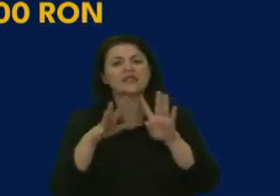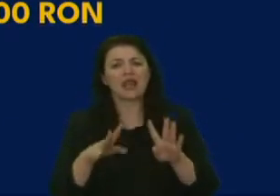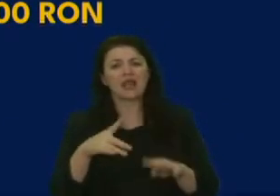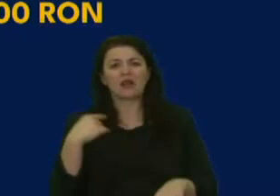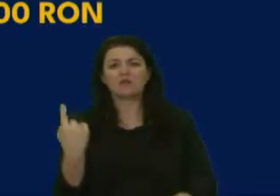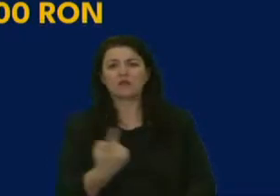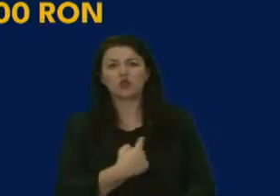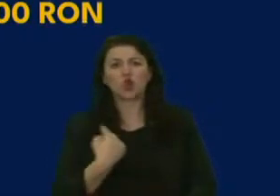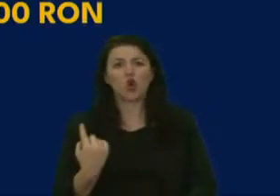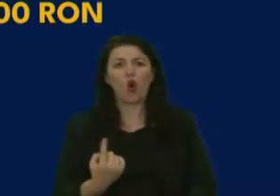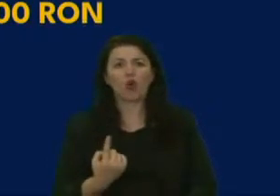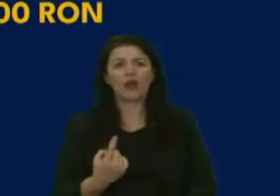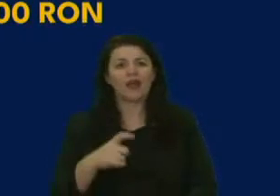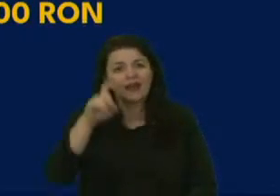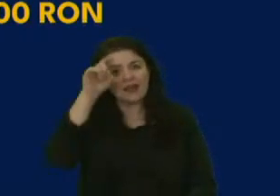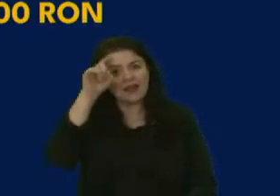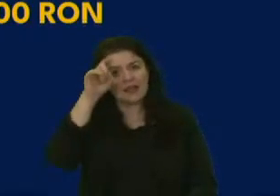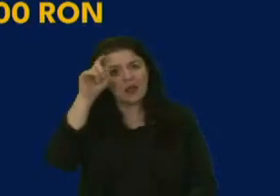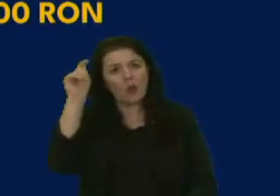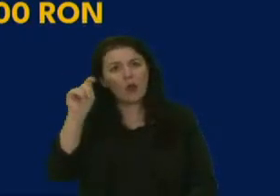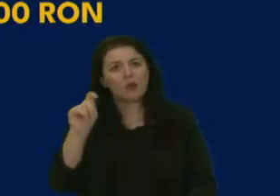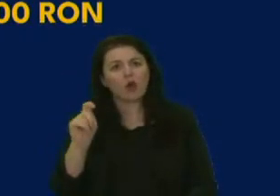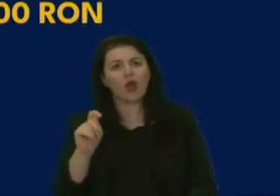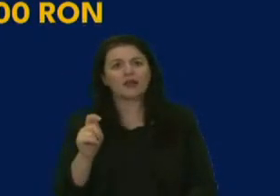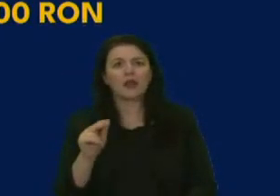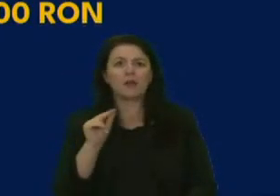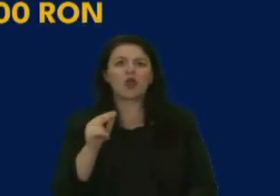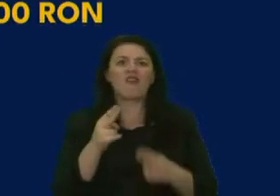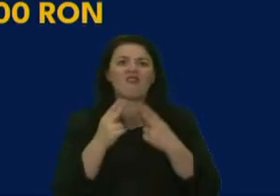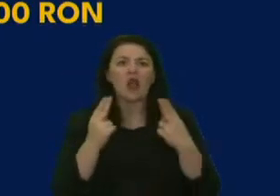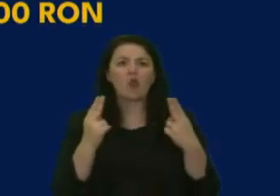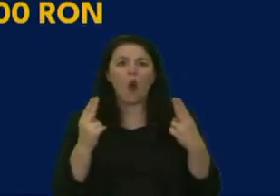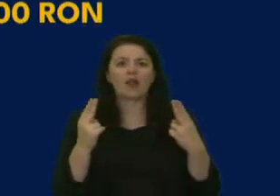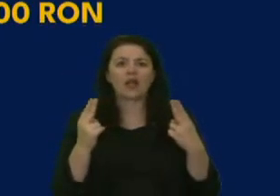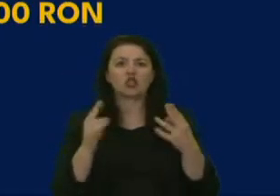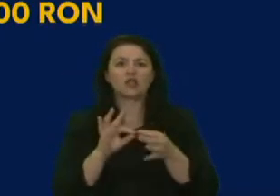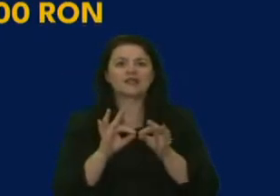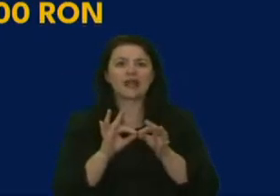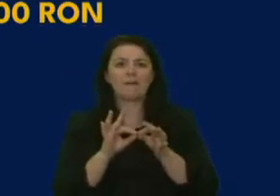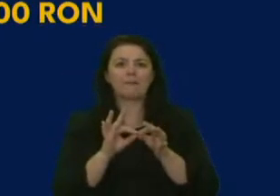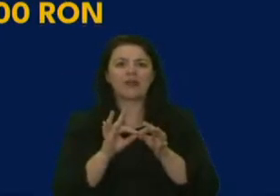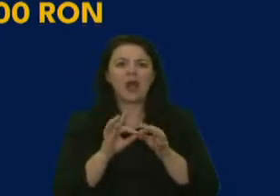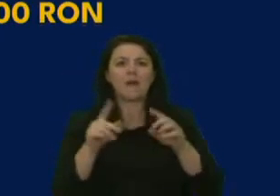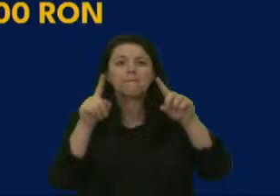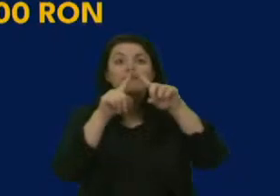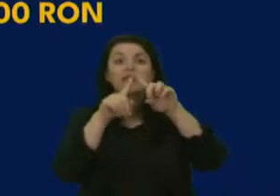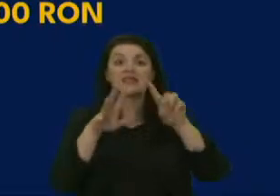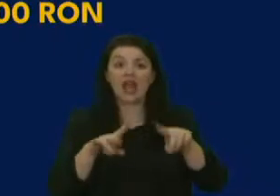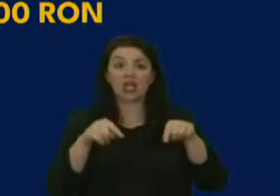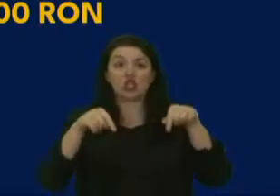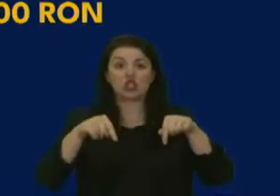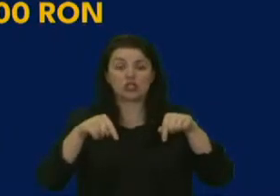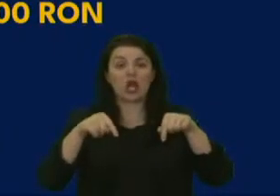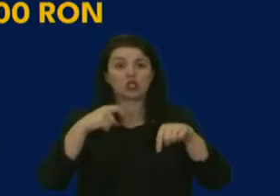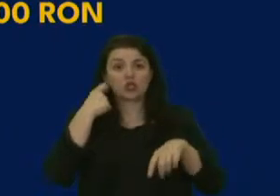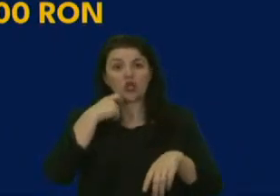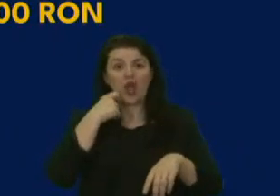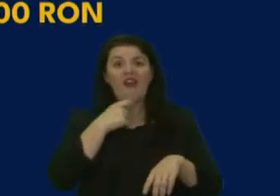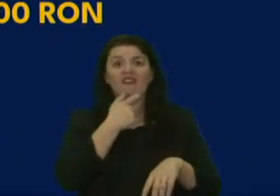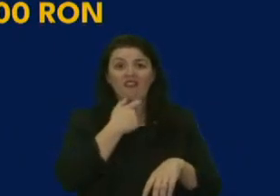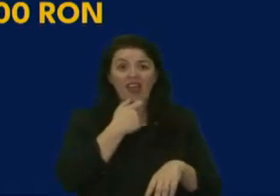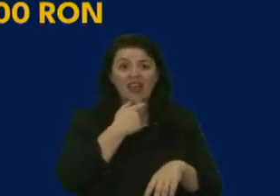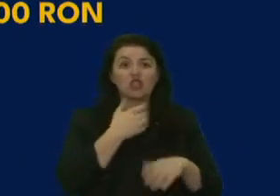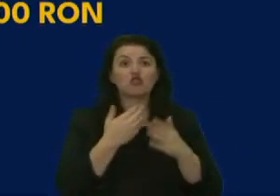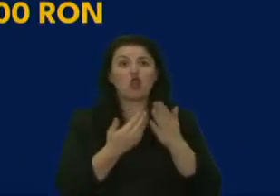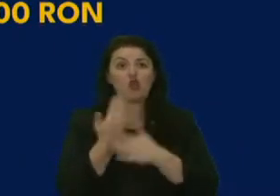nostru pentru că oricum gândim un proiect mai amplu acum de punerea în valoare a tot ceea ce înseamnă biserici în acest oraș vechi și noi noi și